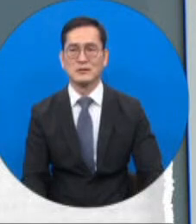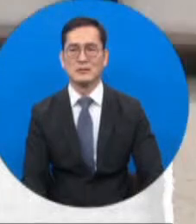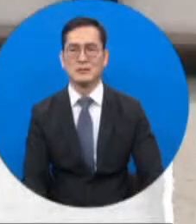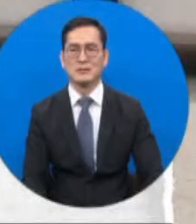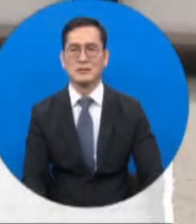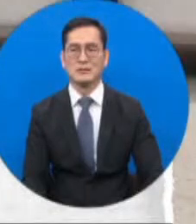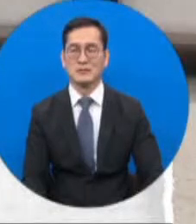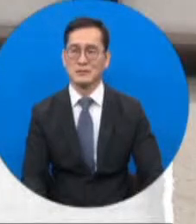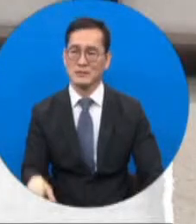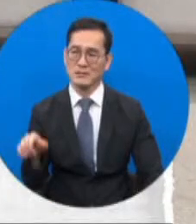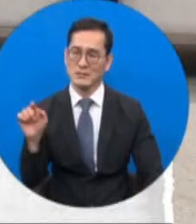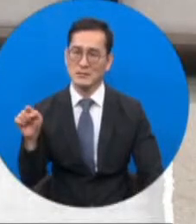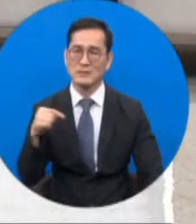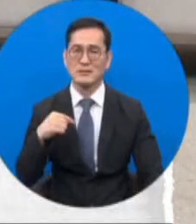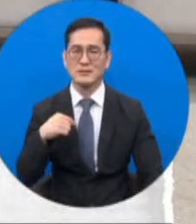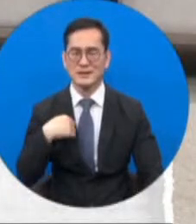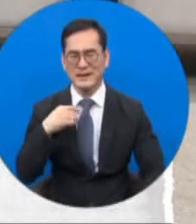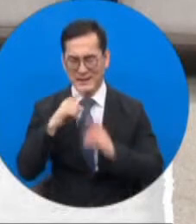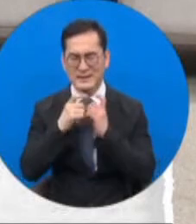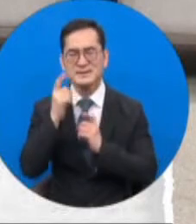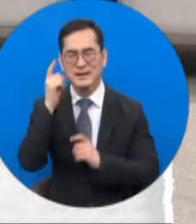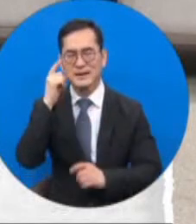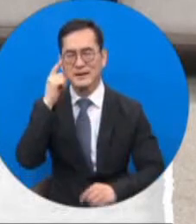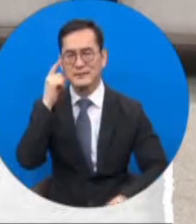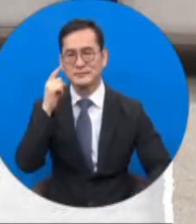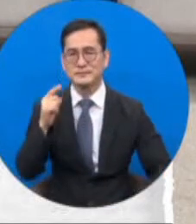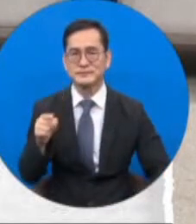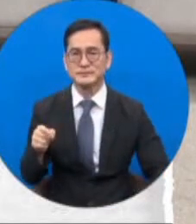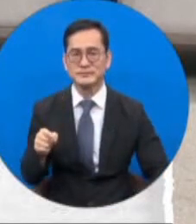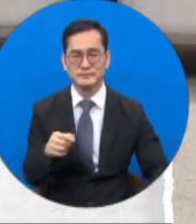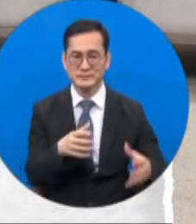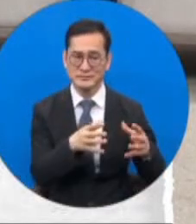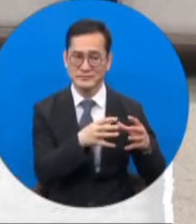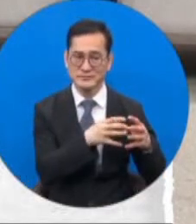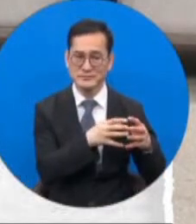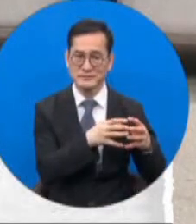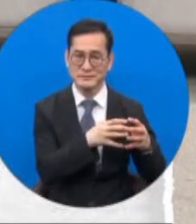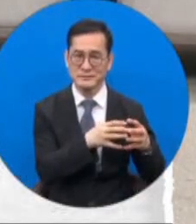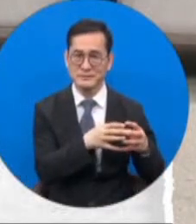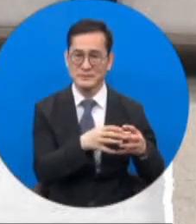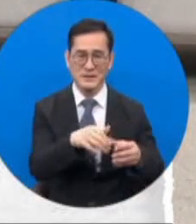네, 어찌 보면 지금 민주당의 지도부의 고민은